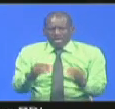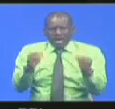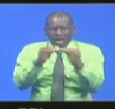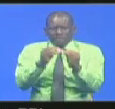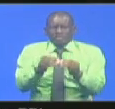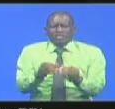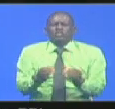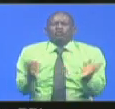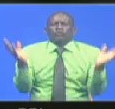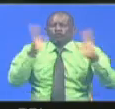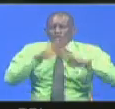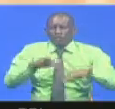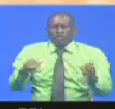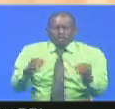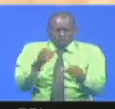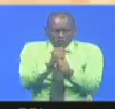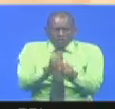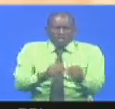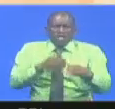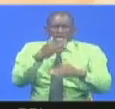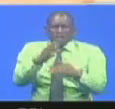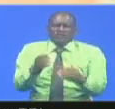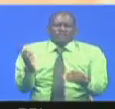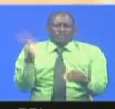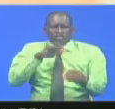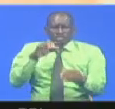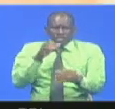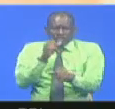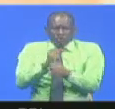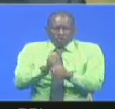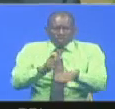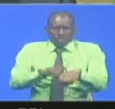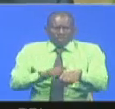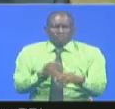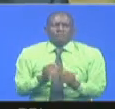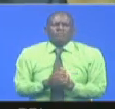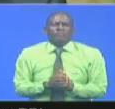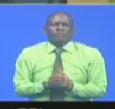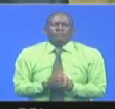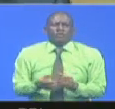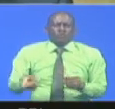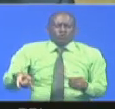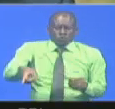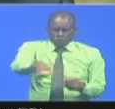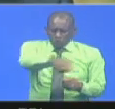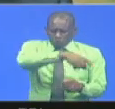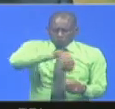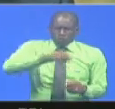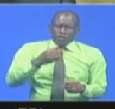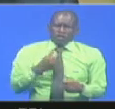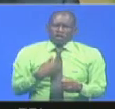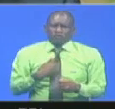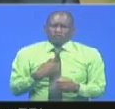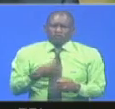kuagana baada ya muda wa kuhudumu kukamilika. We have been able